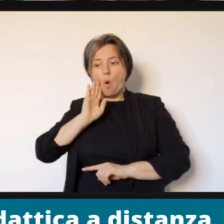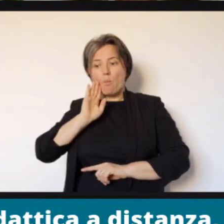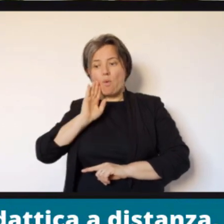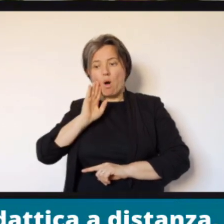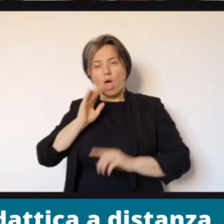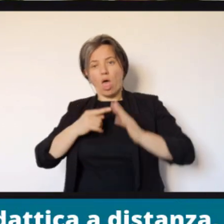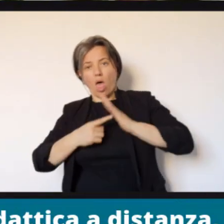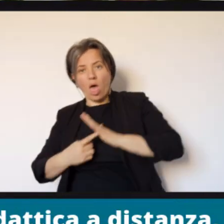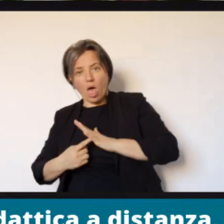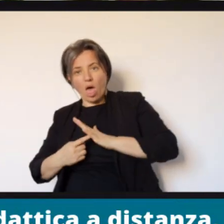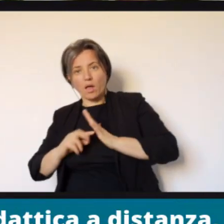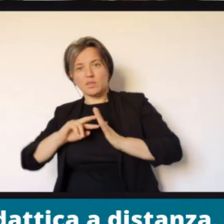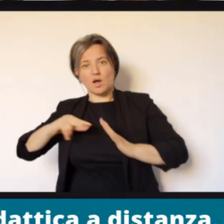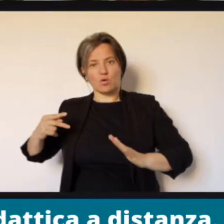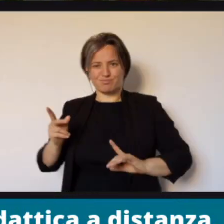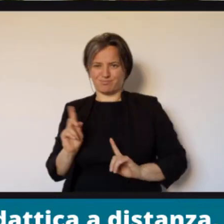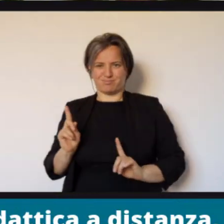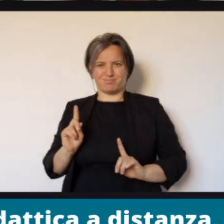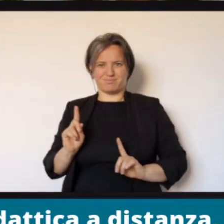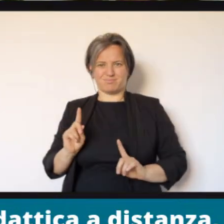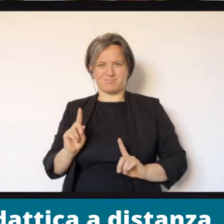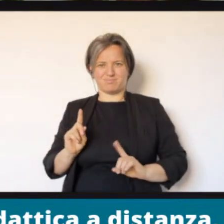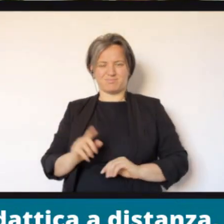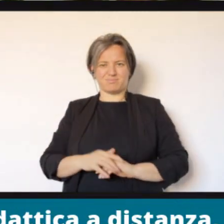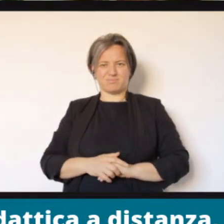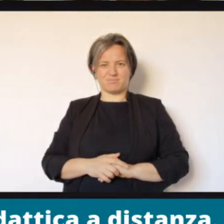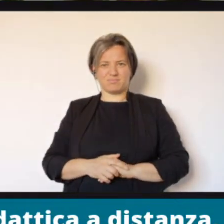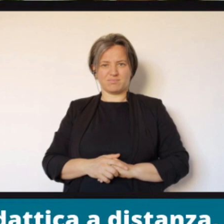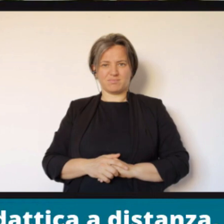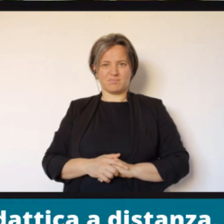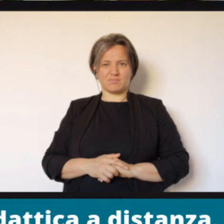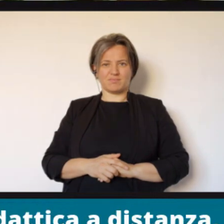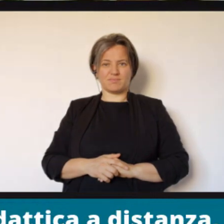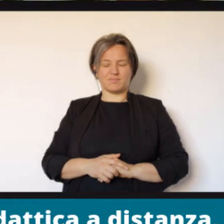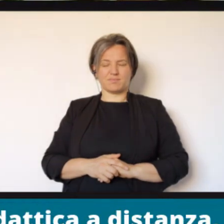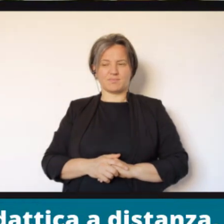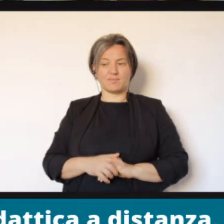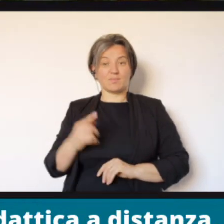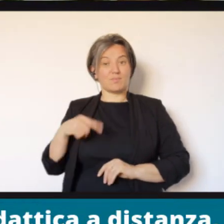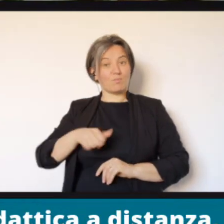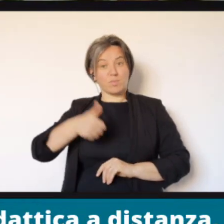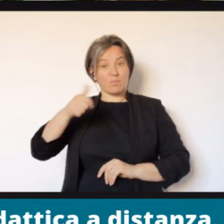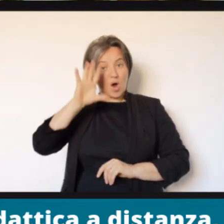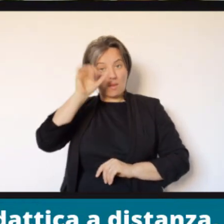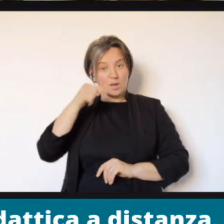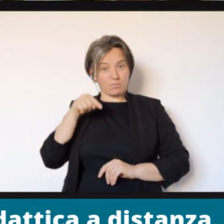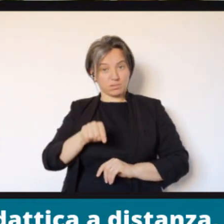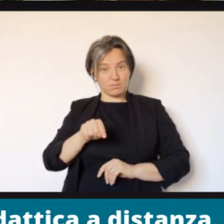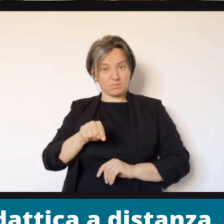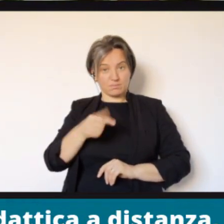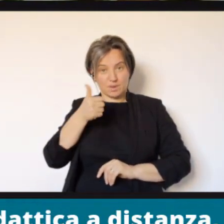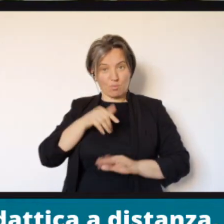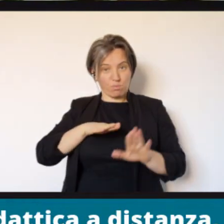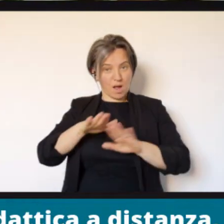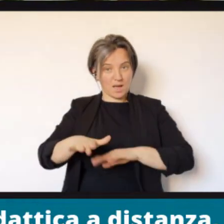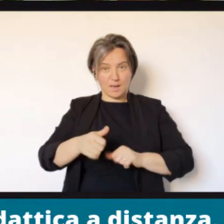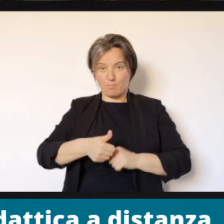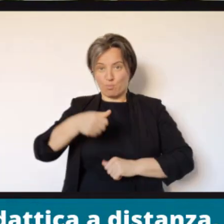E questo è il passaggio iniziale e essenziale,